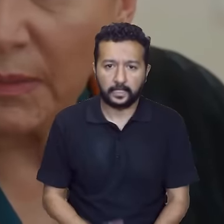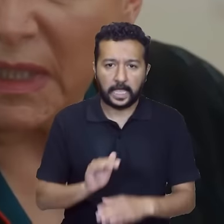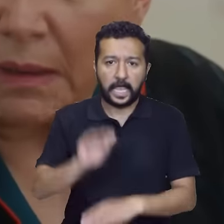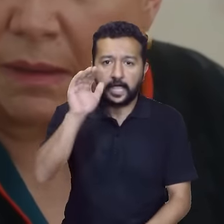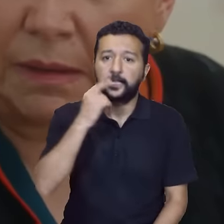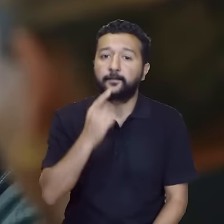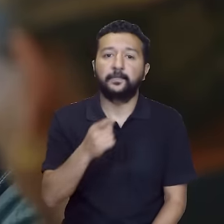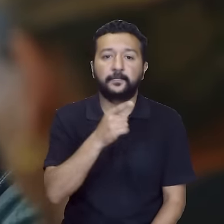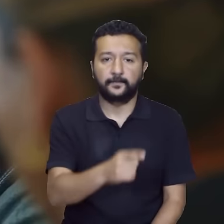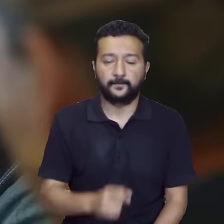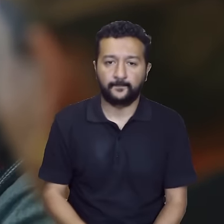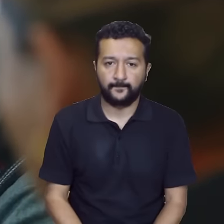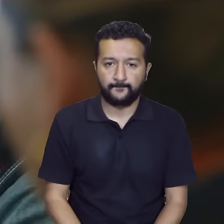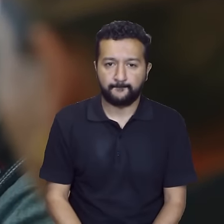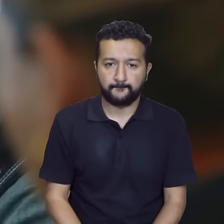Hayatım dedi.